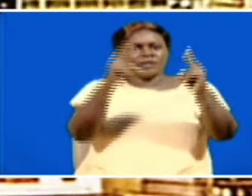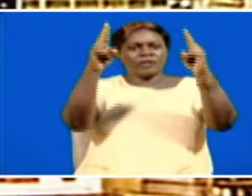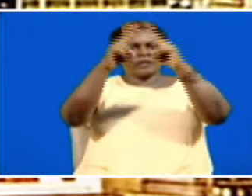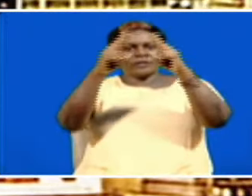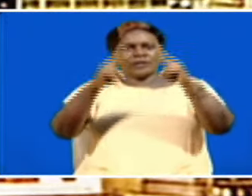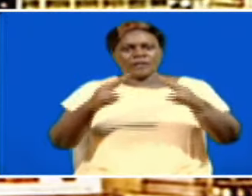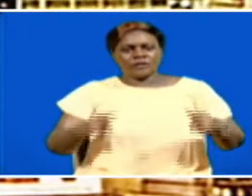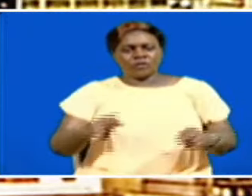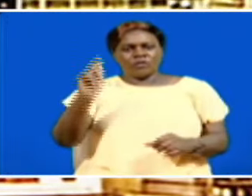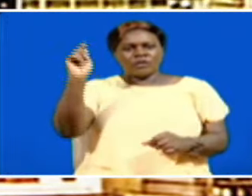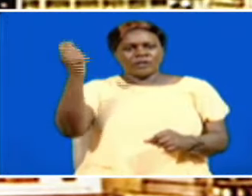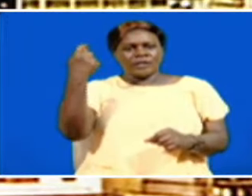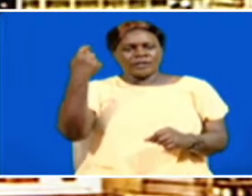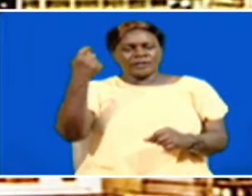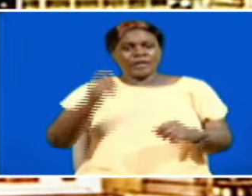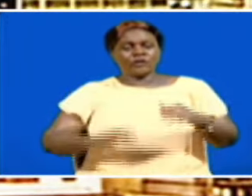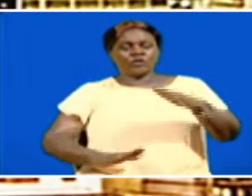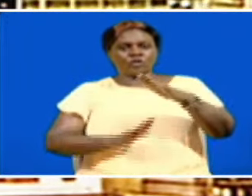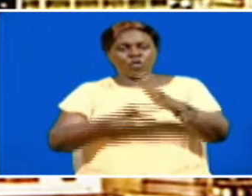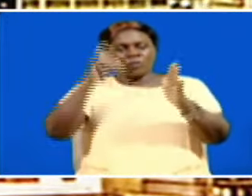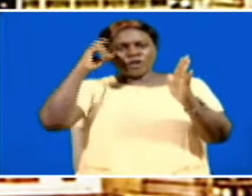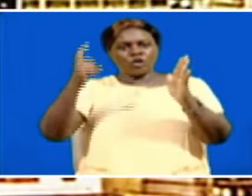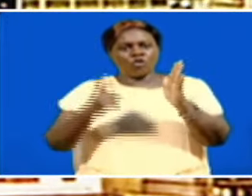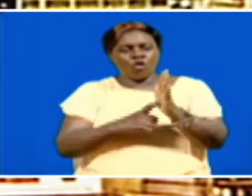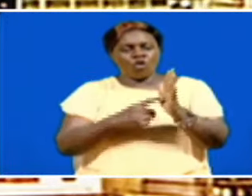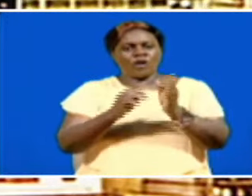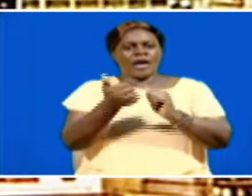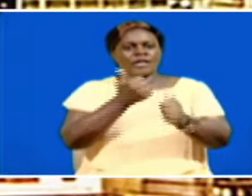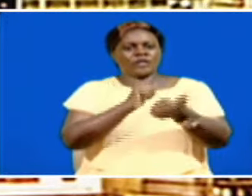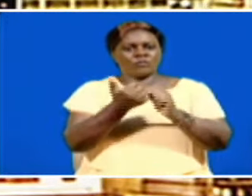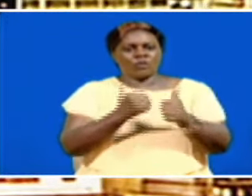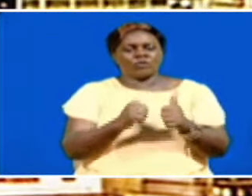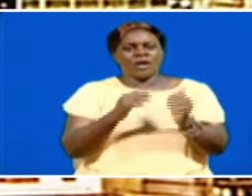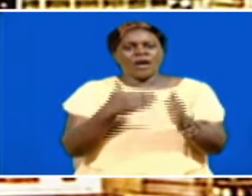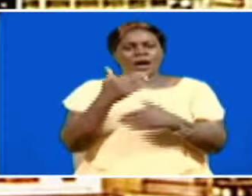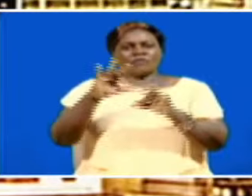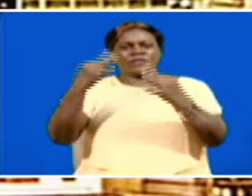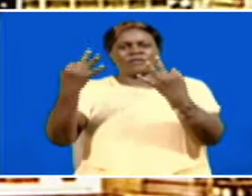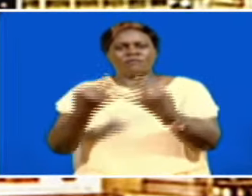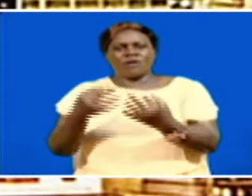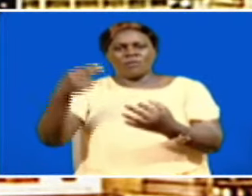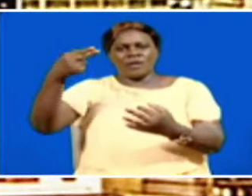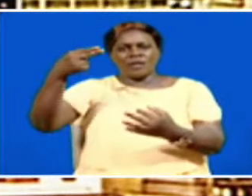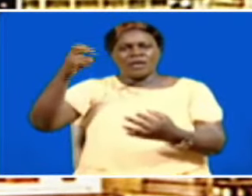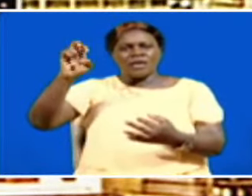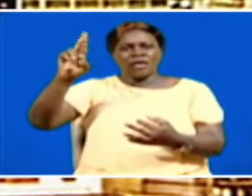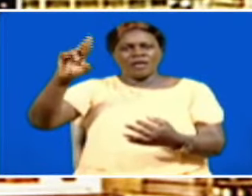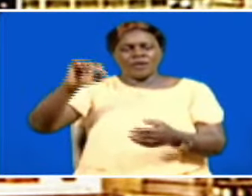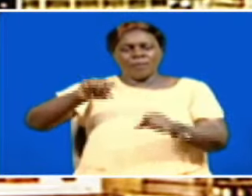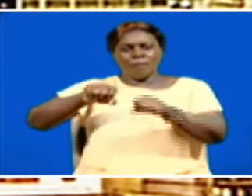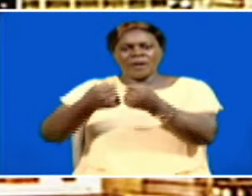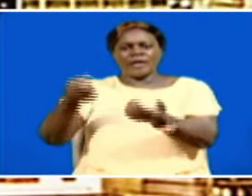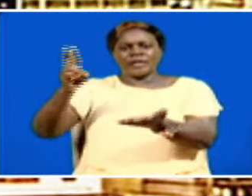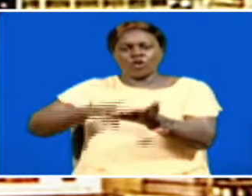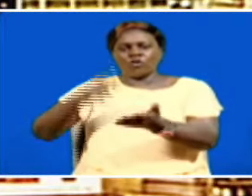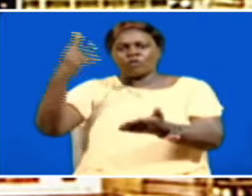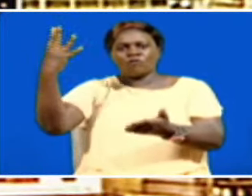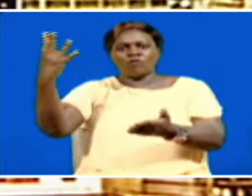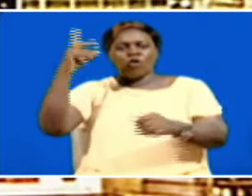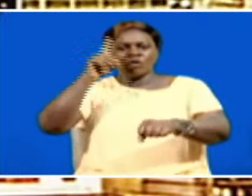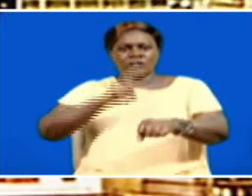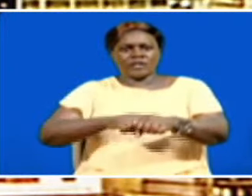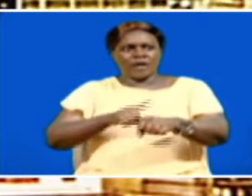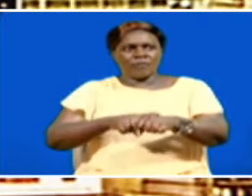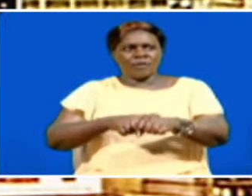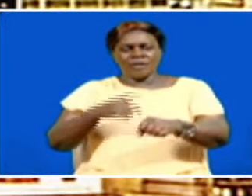na kuiweka Kenya kwenye ramani ya kutambulika michezoni. Haya yamejiri baada ya familia ya Henry Rono aliyevunja rekodi mara 4 kwa